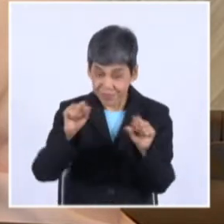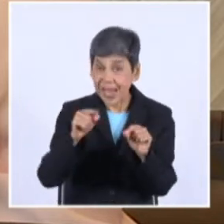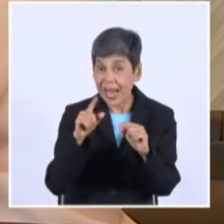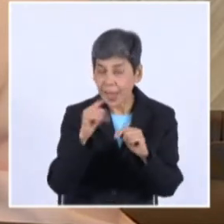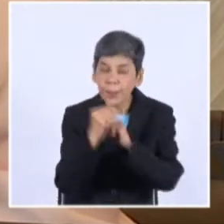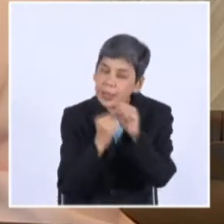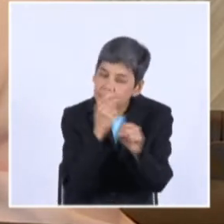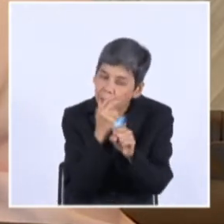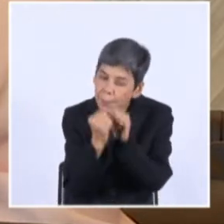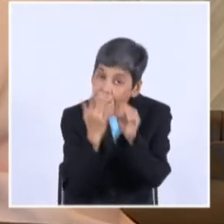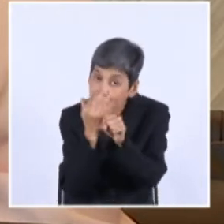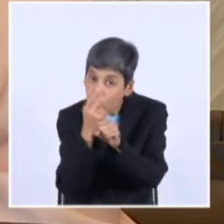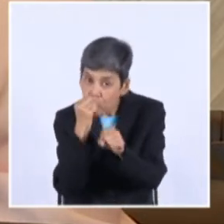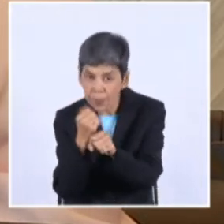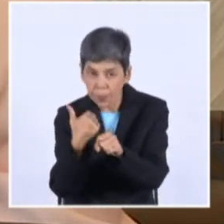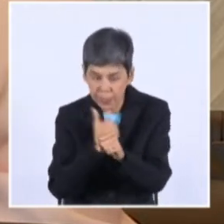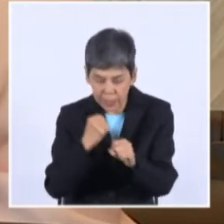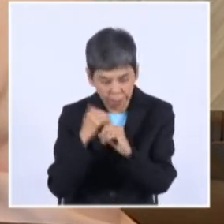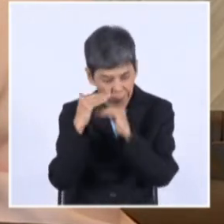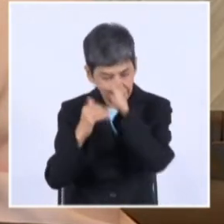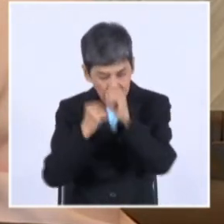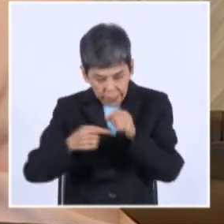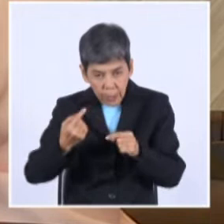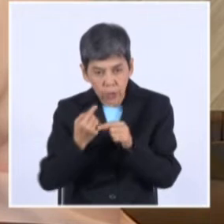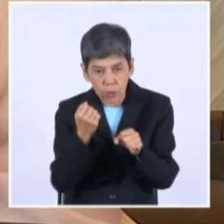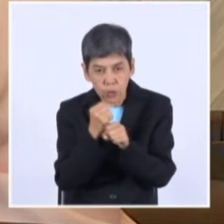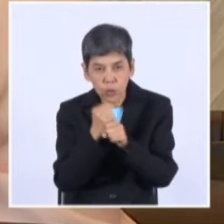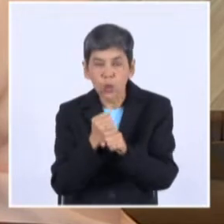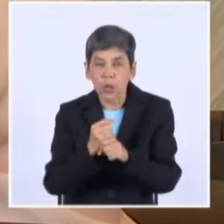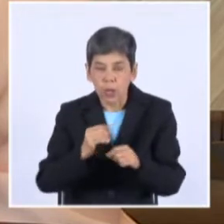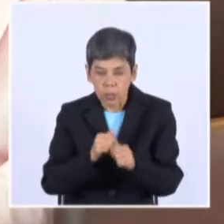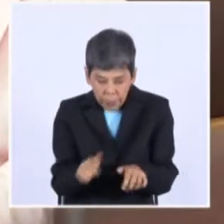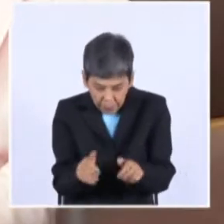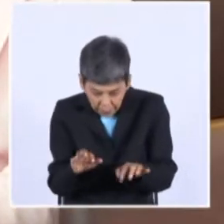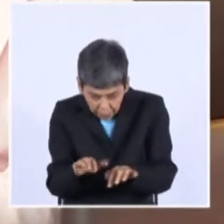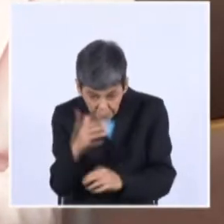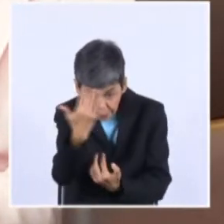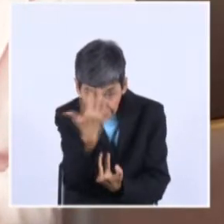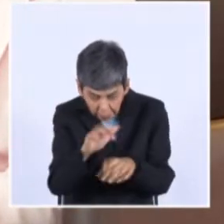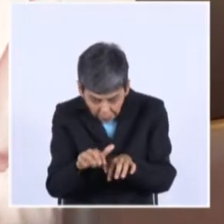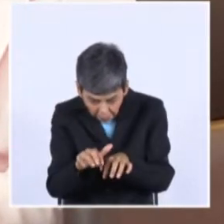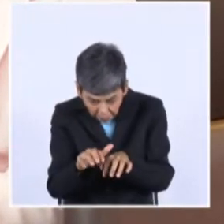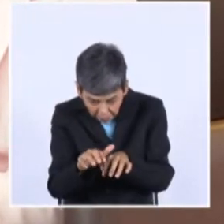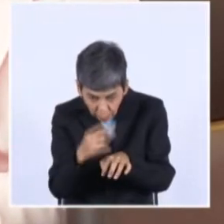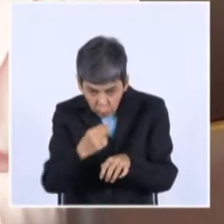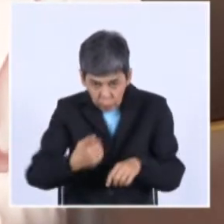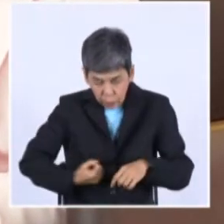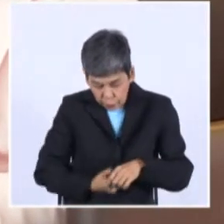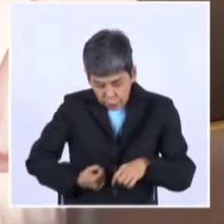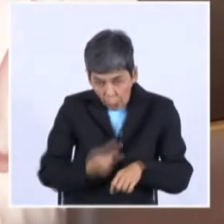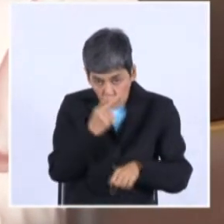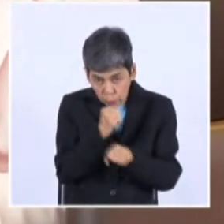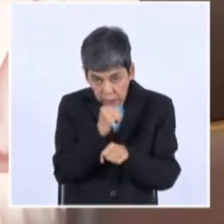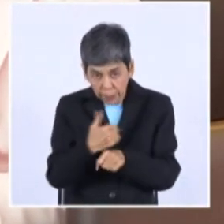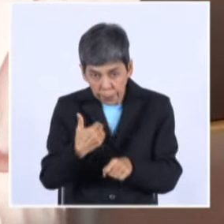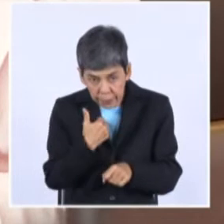3-5 ปีหลังเนี่ยนะครับก็มีการพัฒนาการส่องกล้องโดยใช้กล้องอีกชนิดหนึ่งที่ตรงปลายเนี่ยติดอัลตราซาวด์นะครับแล้วก็ส